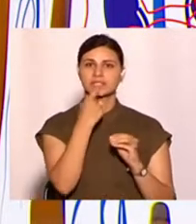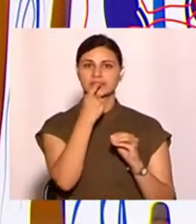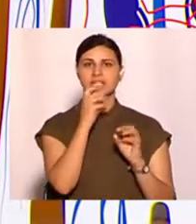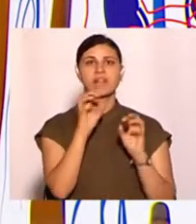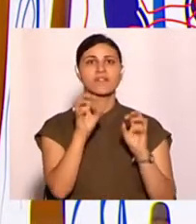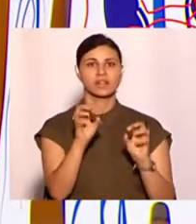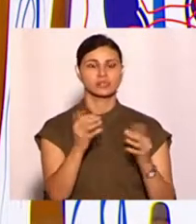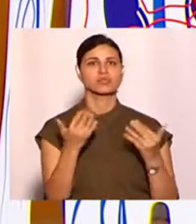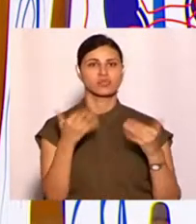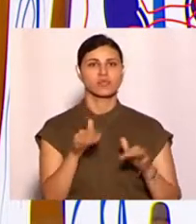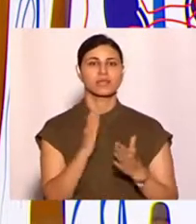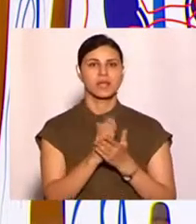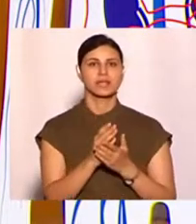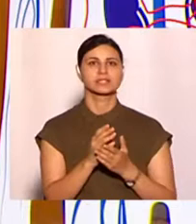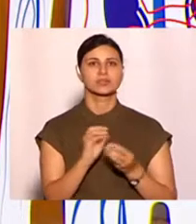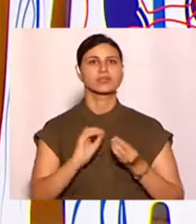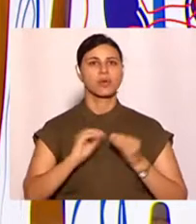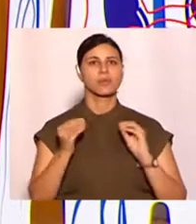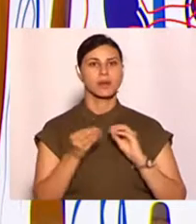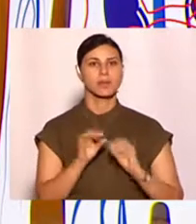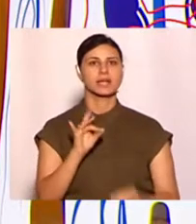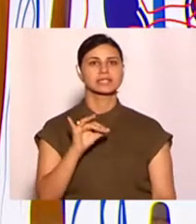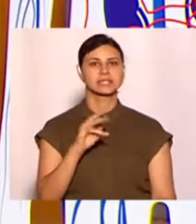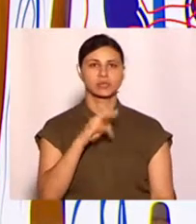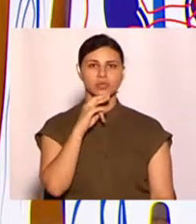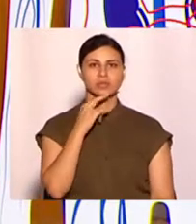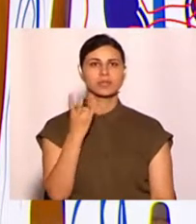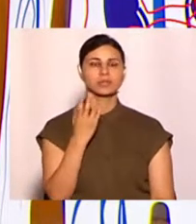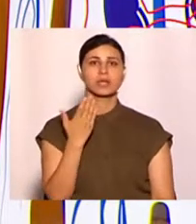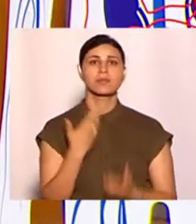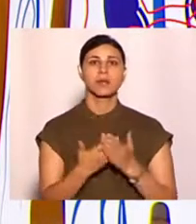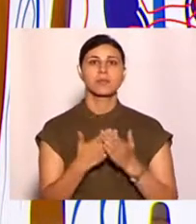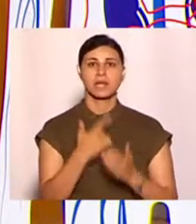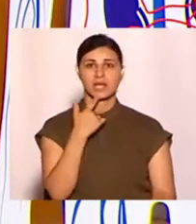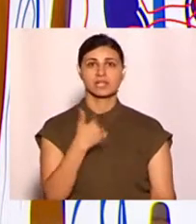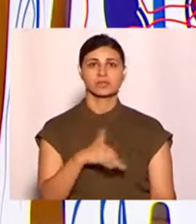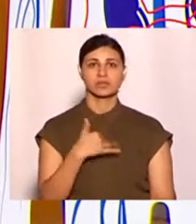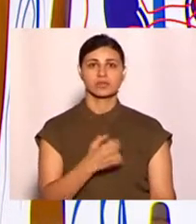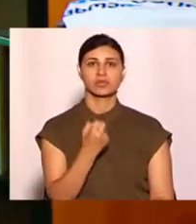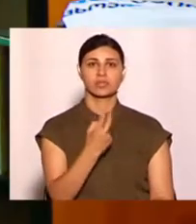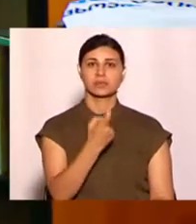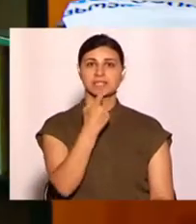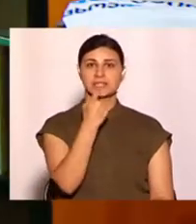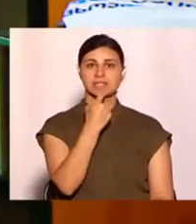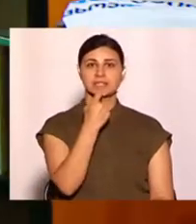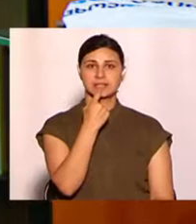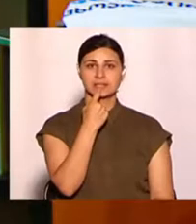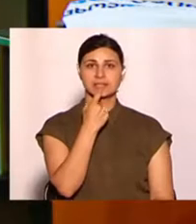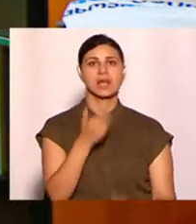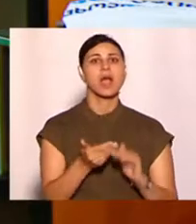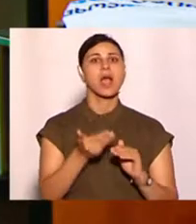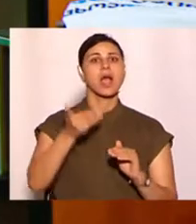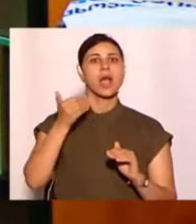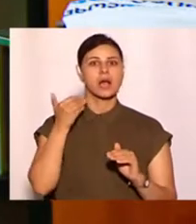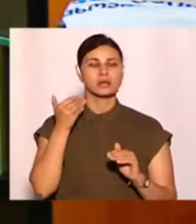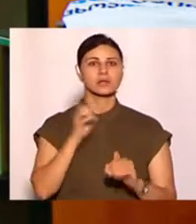რისკ ფაქტორში ჩდება. თუ გოგონებში მენსტრუალური ციკლი დაიწყო 12 წლის ასაკზე უფრო ადრე,